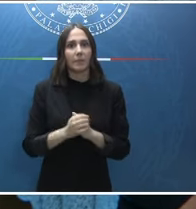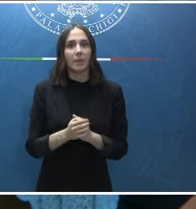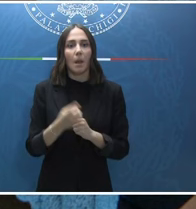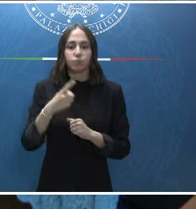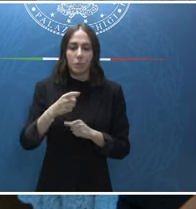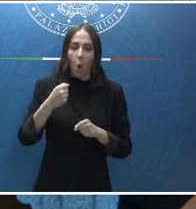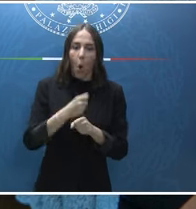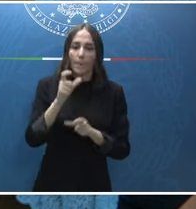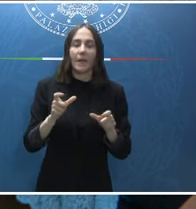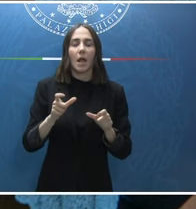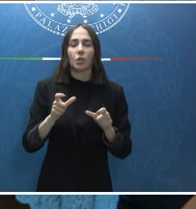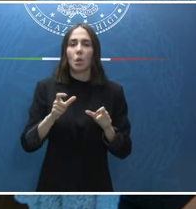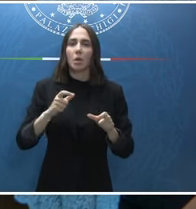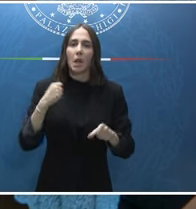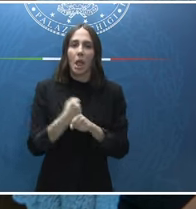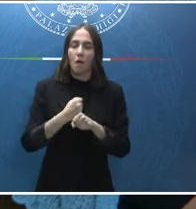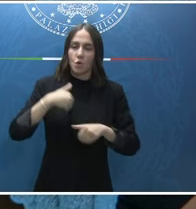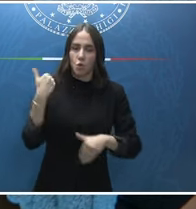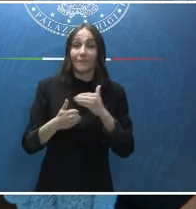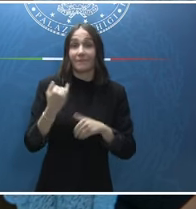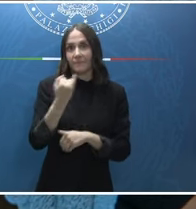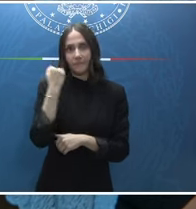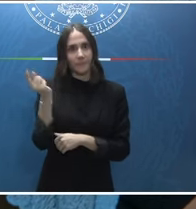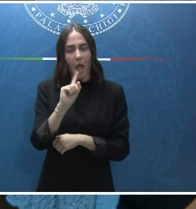lavoro, sicuramente non facile,